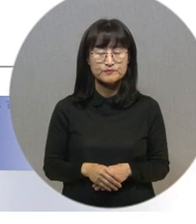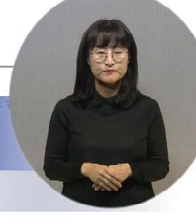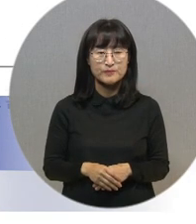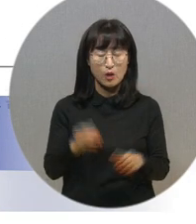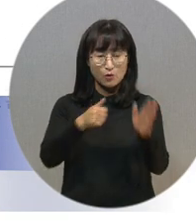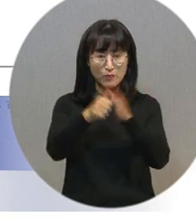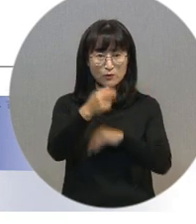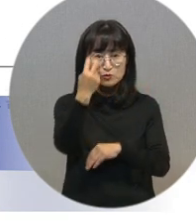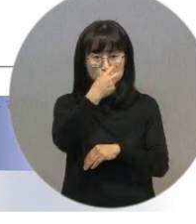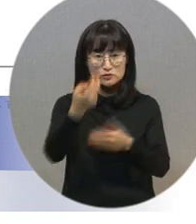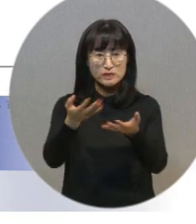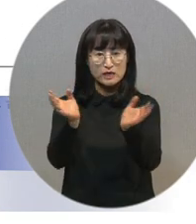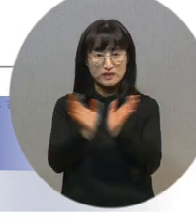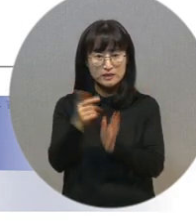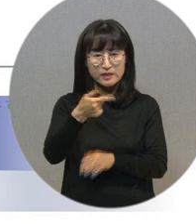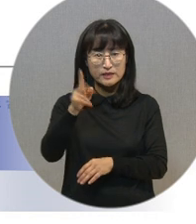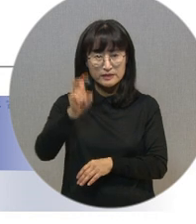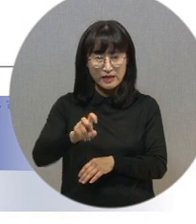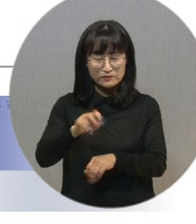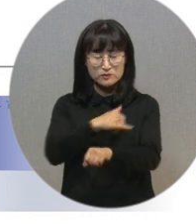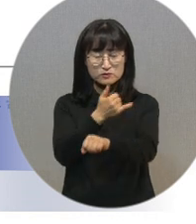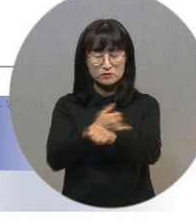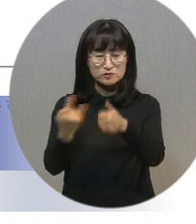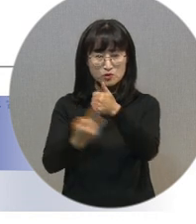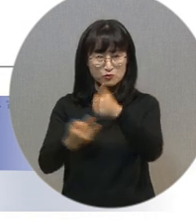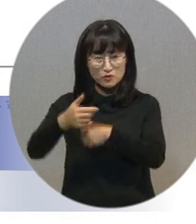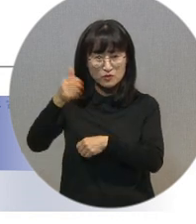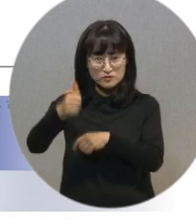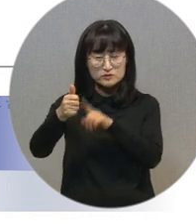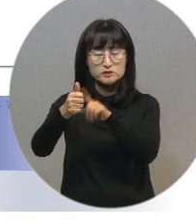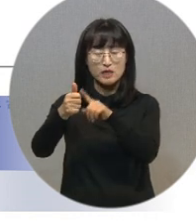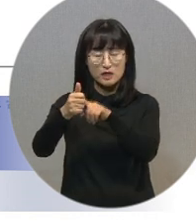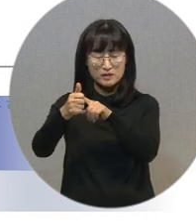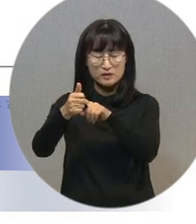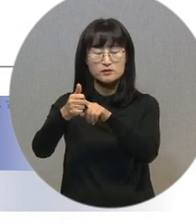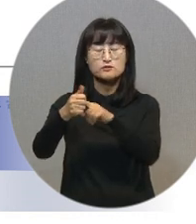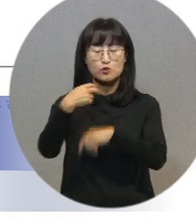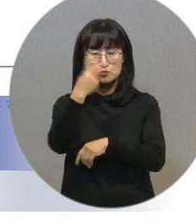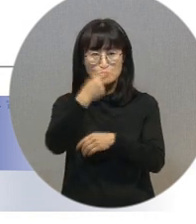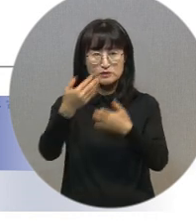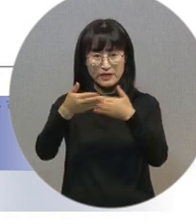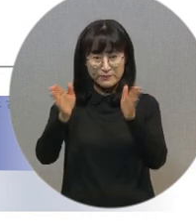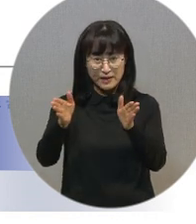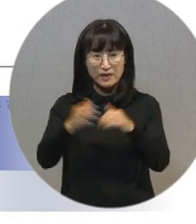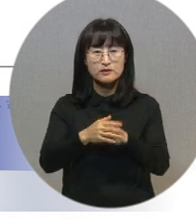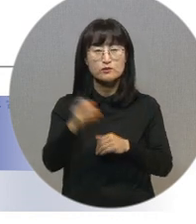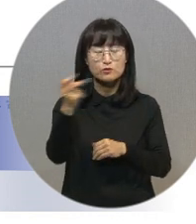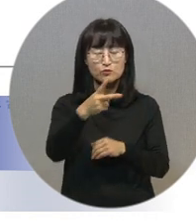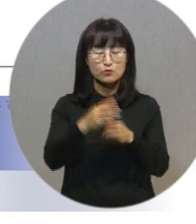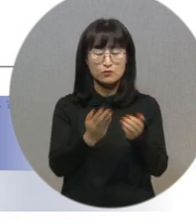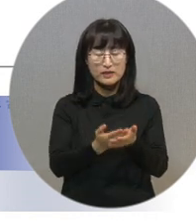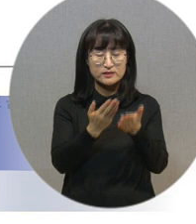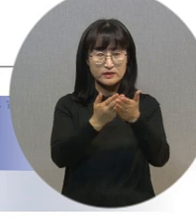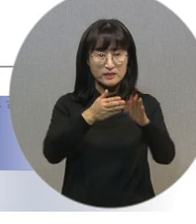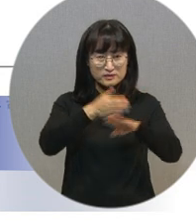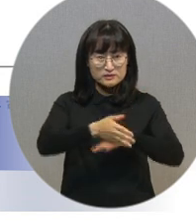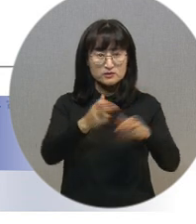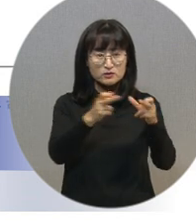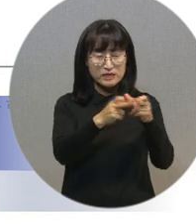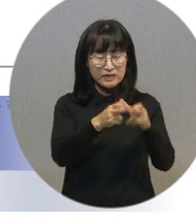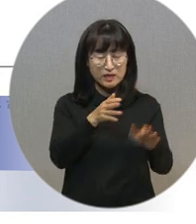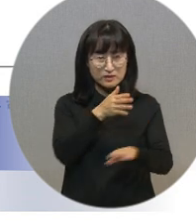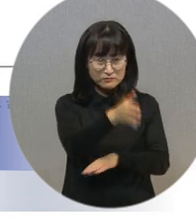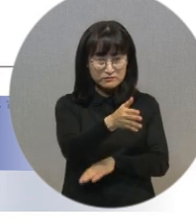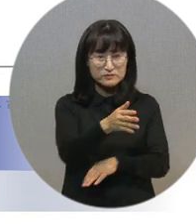도입되는지는 남규선 인권이 상임위원을 단장으로 인권위 조사관과 발달장애인 분야 전문가